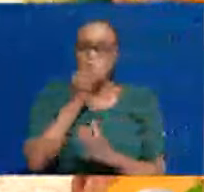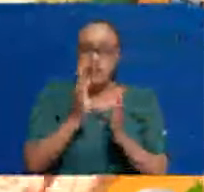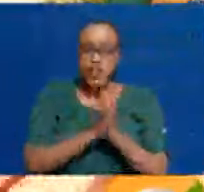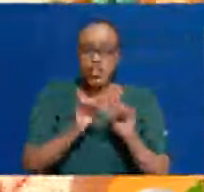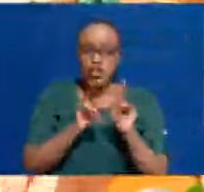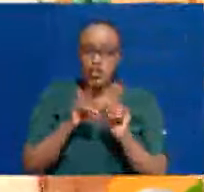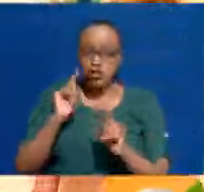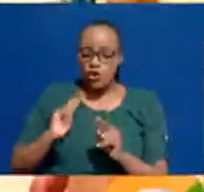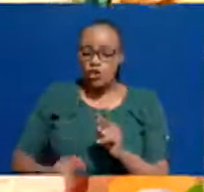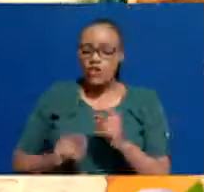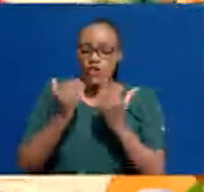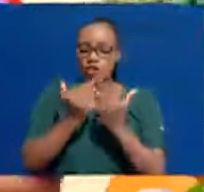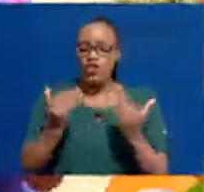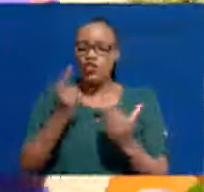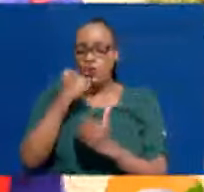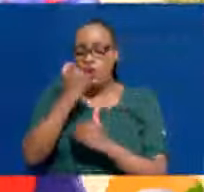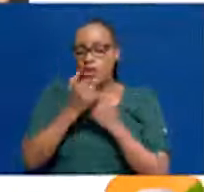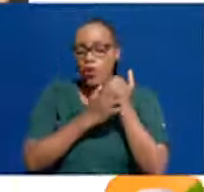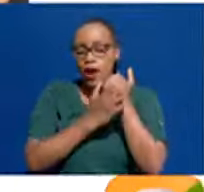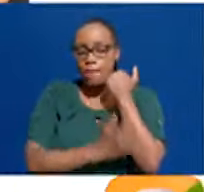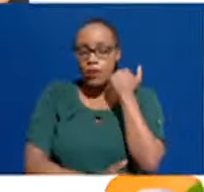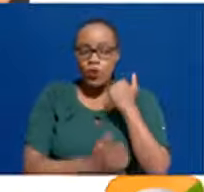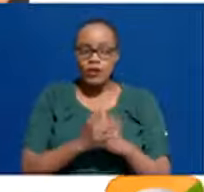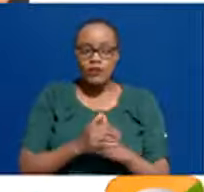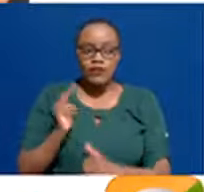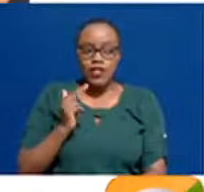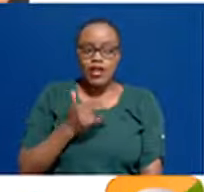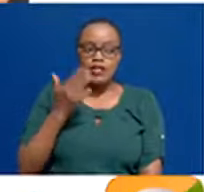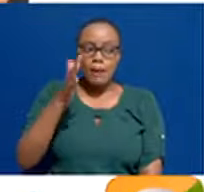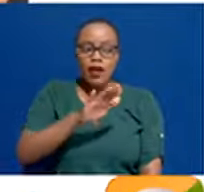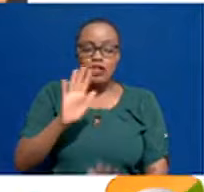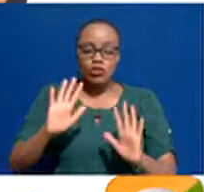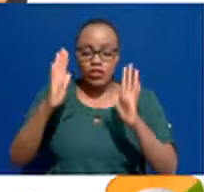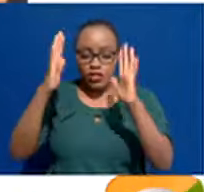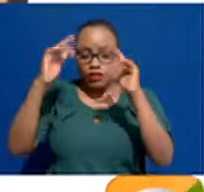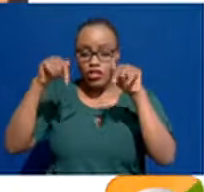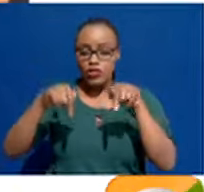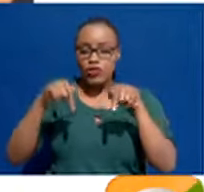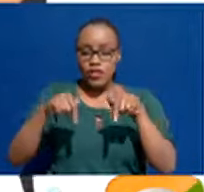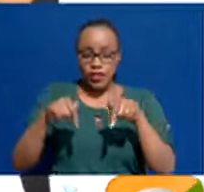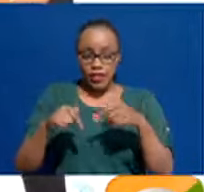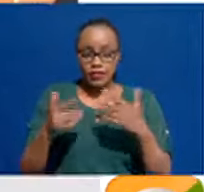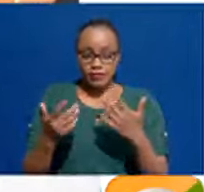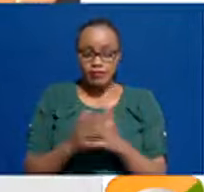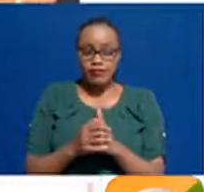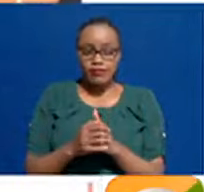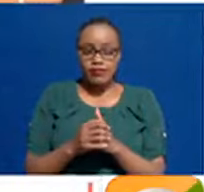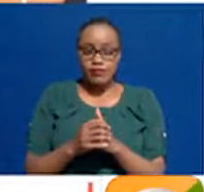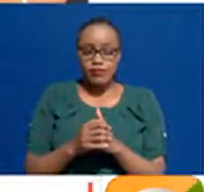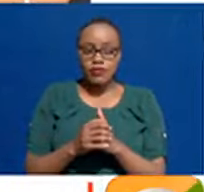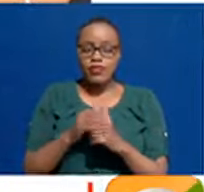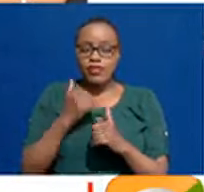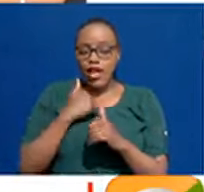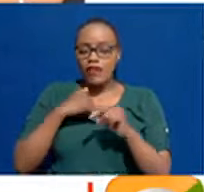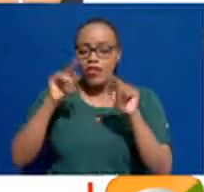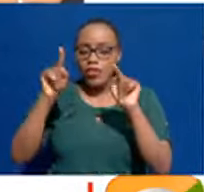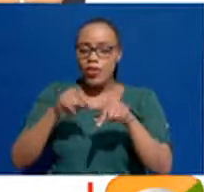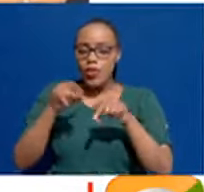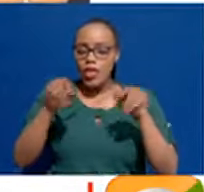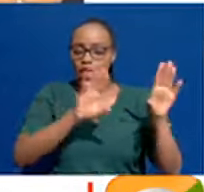sare za shule kwa watoto wasiojiweza. We have come back to celebrate with her today at the revocation of